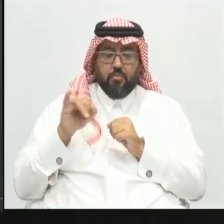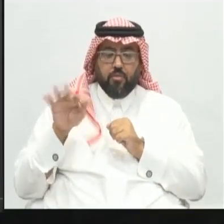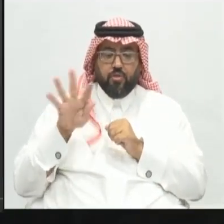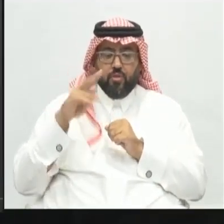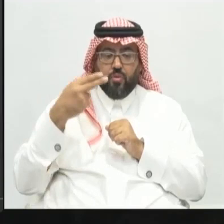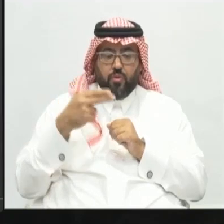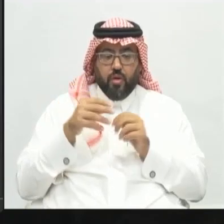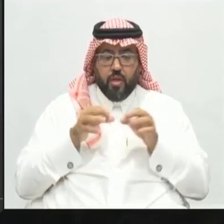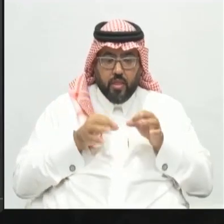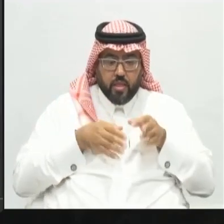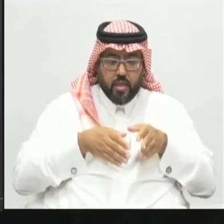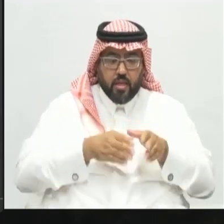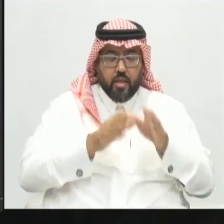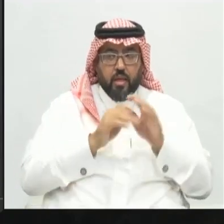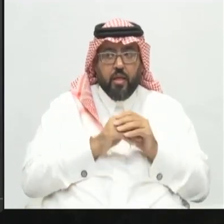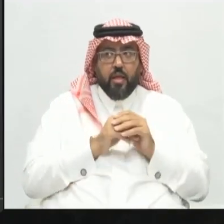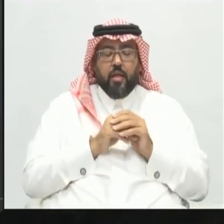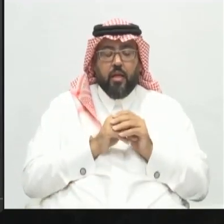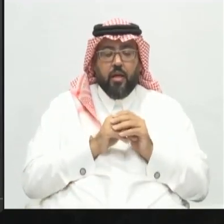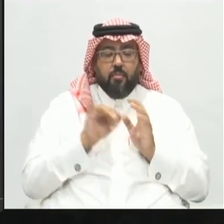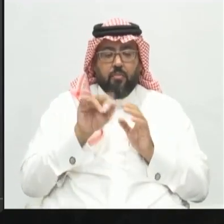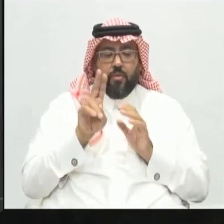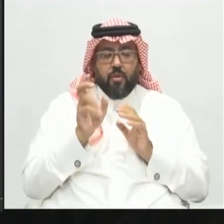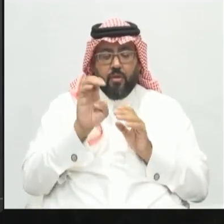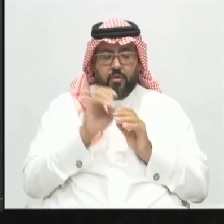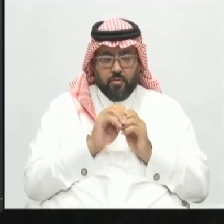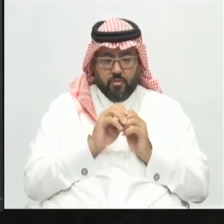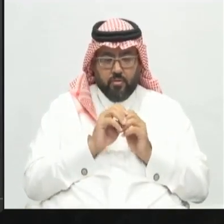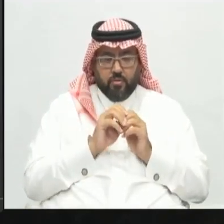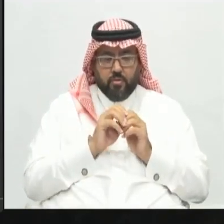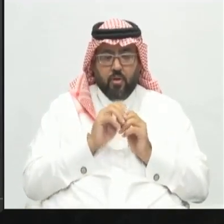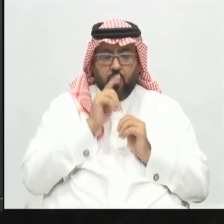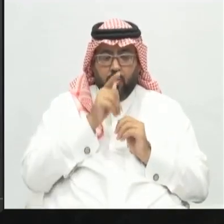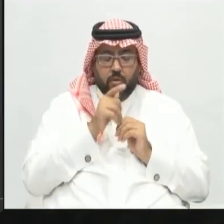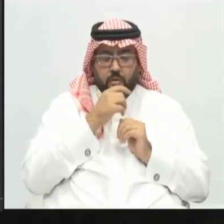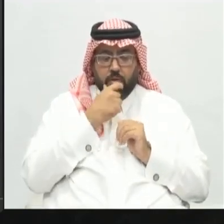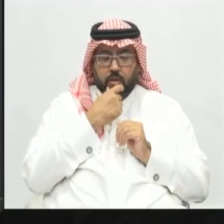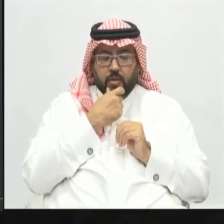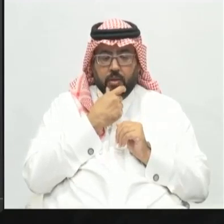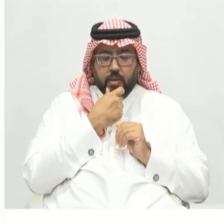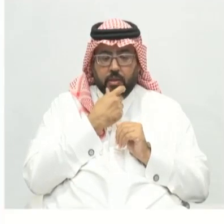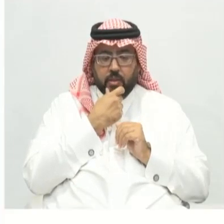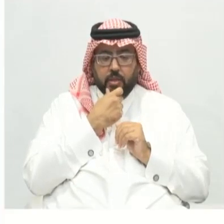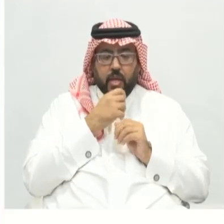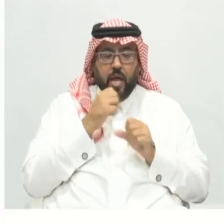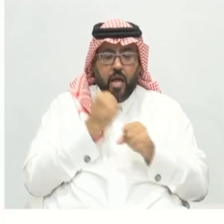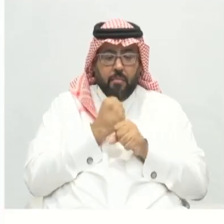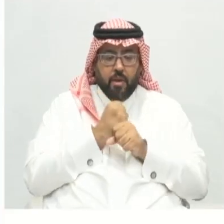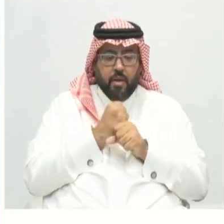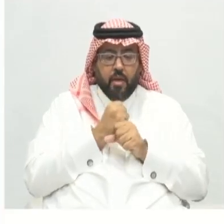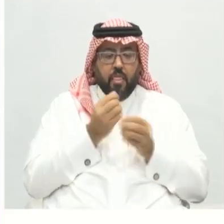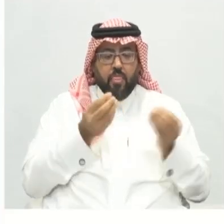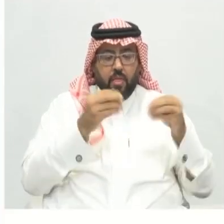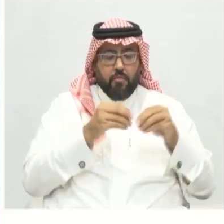الاليه والطريقه للوصول الى هذا المنتج ولهذا نقول هي العمليه التي